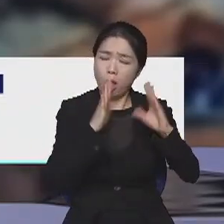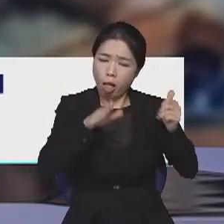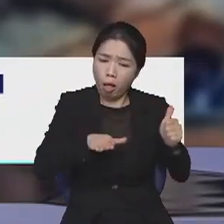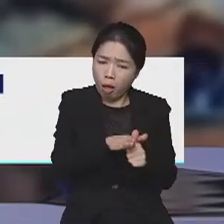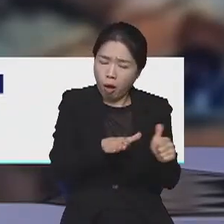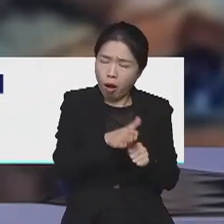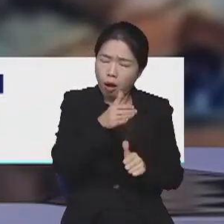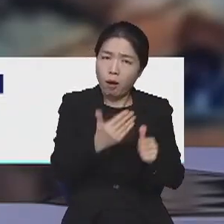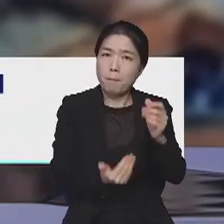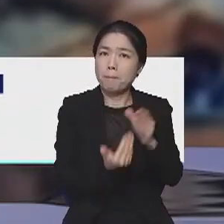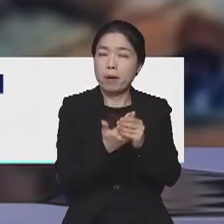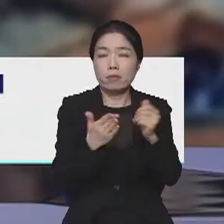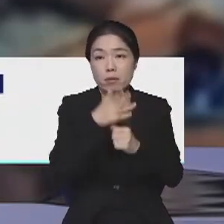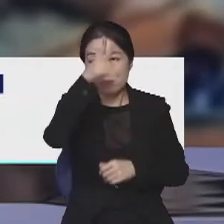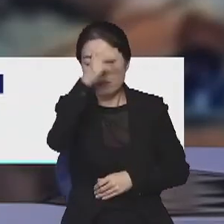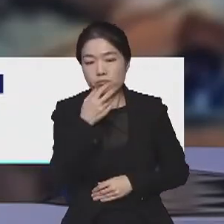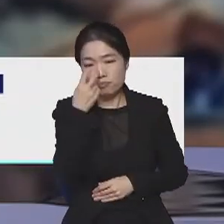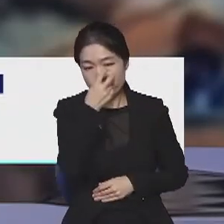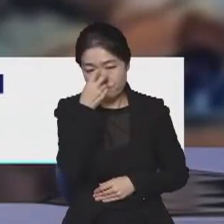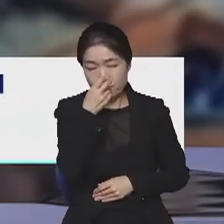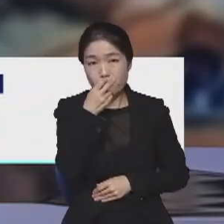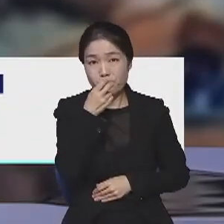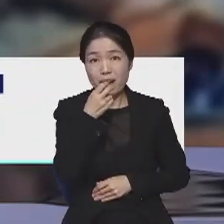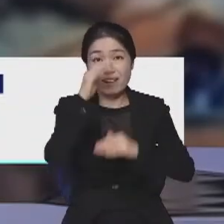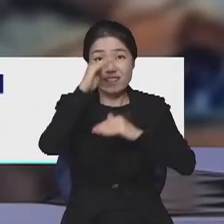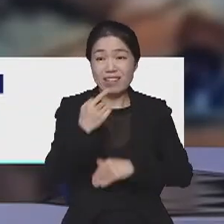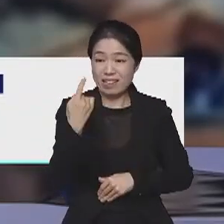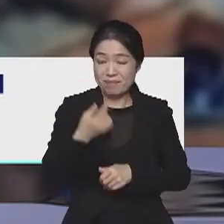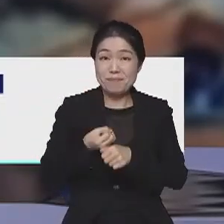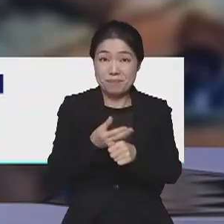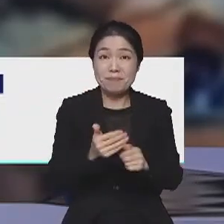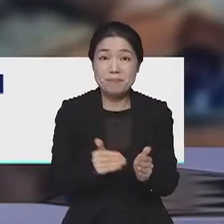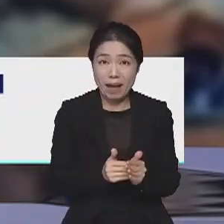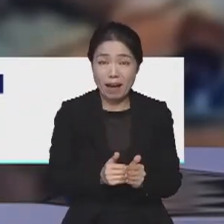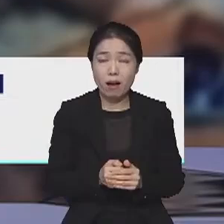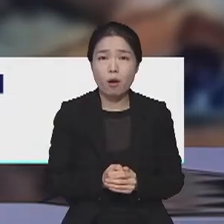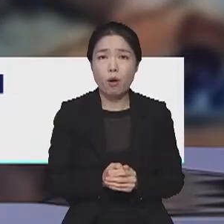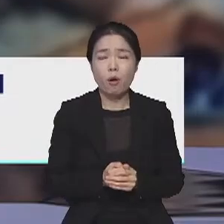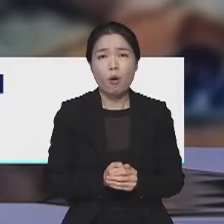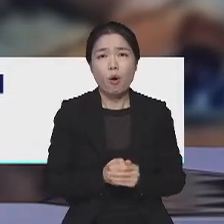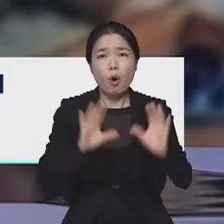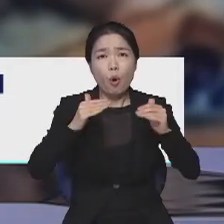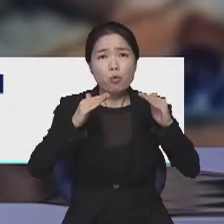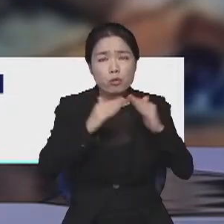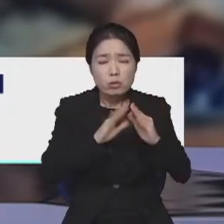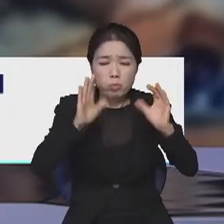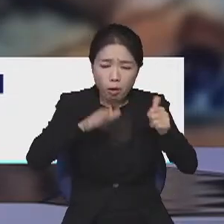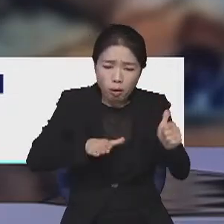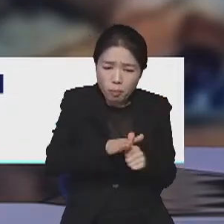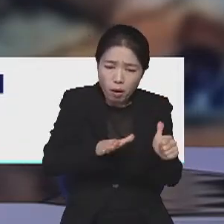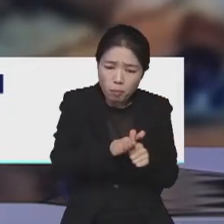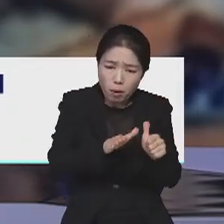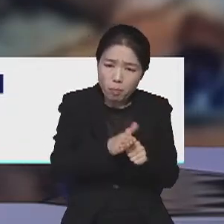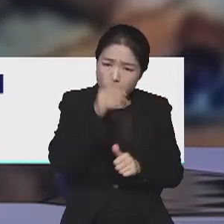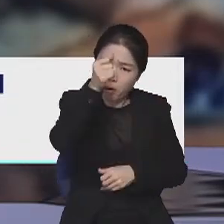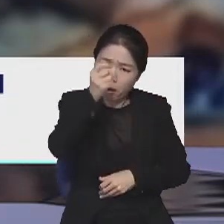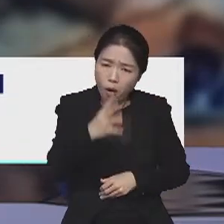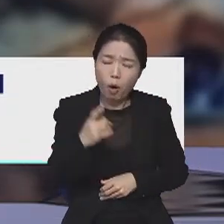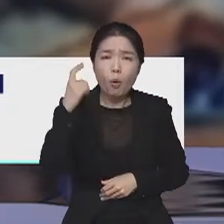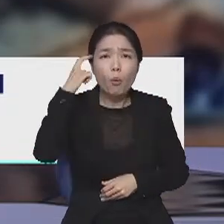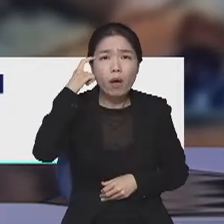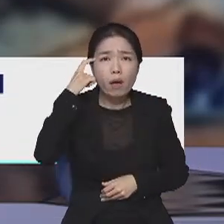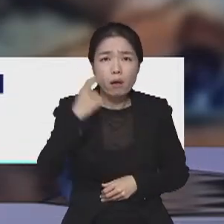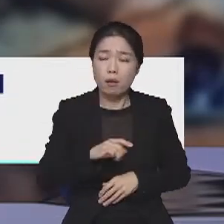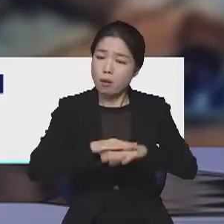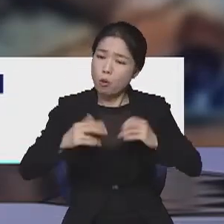아동학대 사건이 발생해 경찰이 수사에 나섰다는 소식 전해드렸습니다. 왜 이렇게 어린이집 아동학대가 반복되는 건지 또